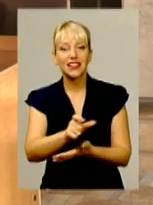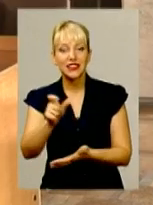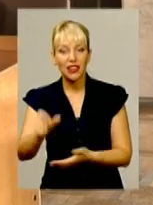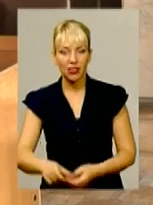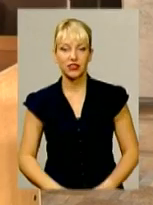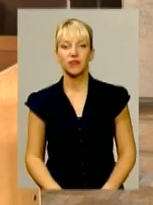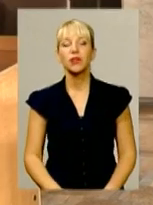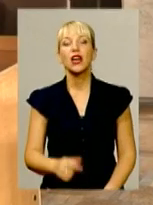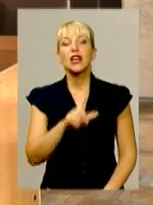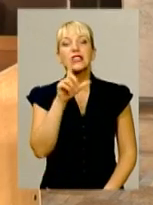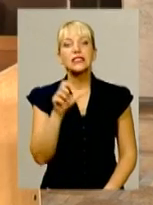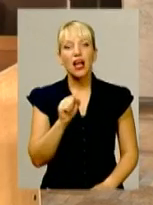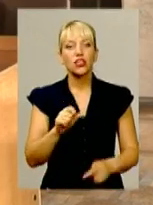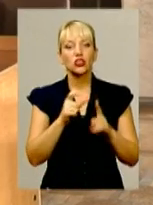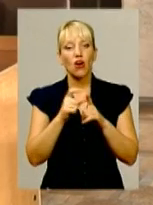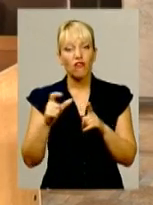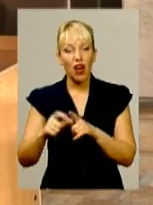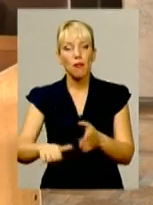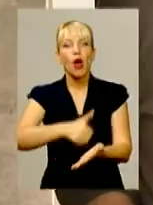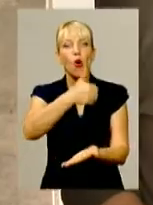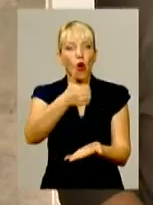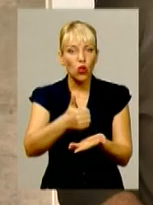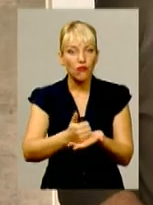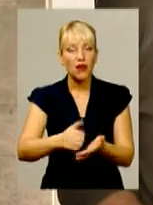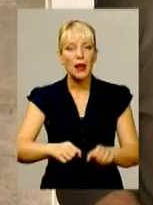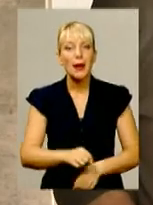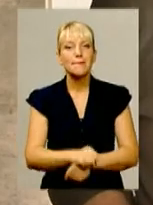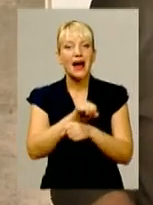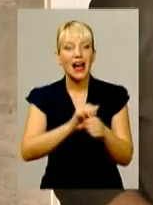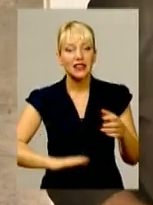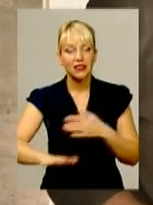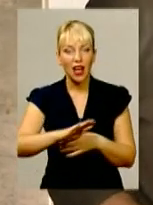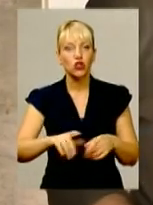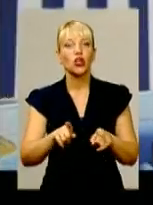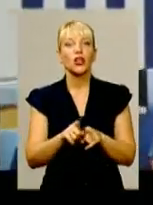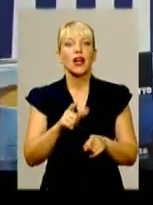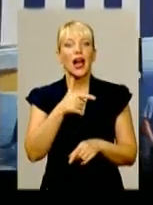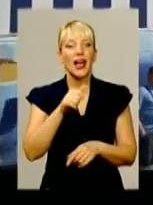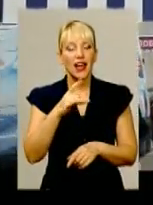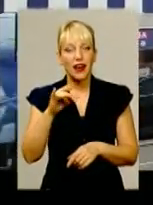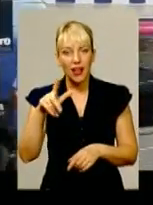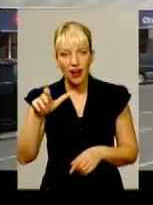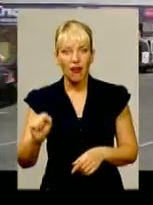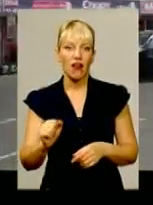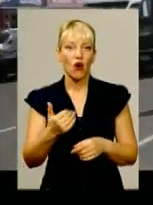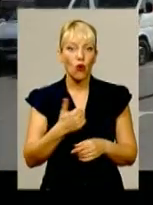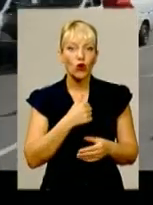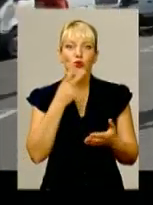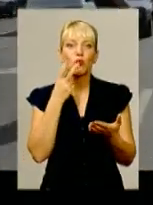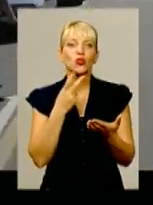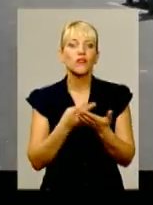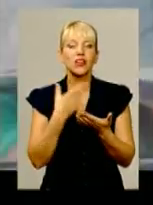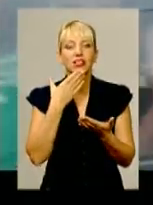За словами голови Ради Майдану Аліма Міщука, саме так Олександр Герега сподівається продемонструвати свою лояльність до ідеалів